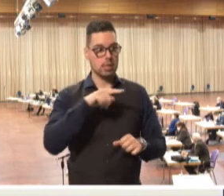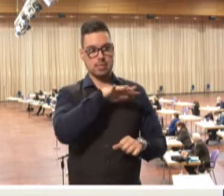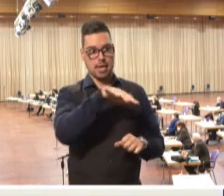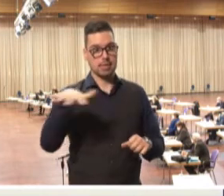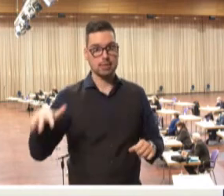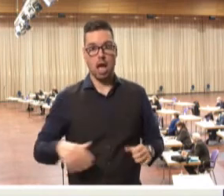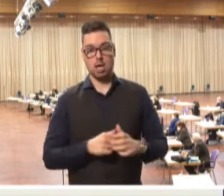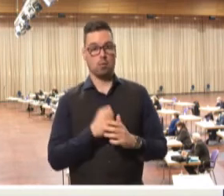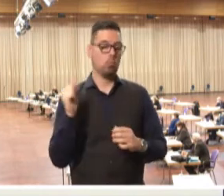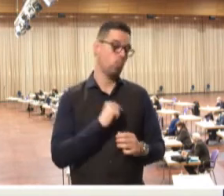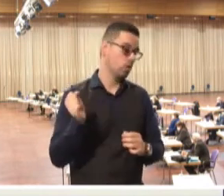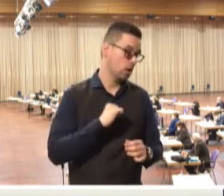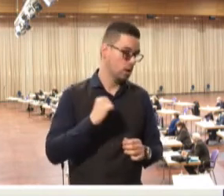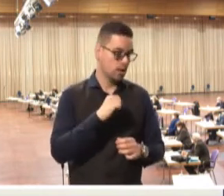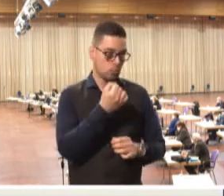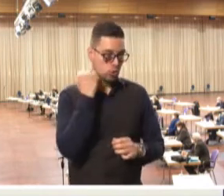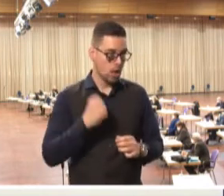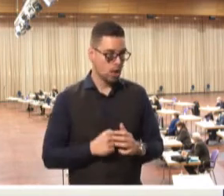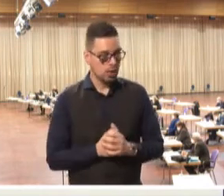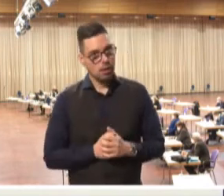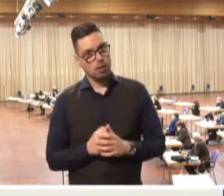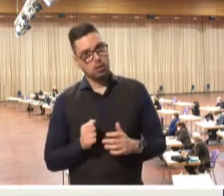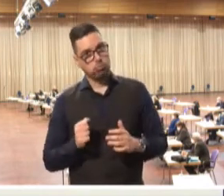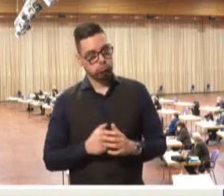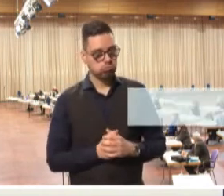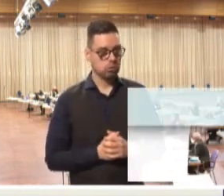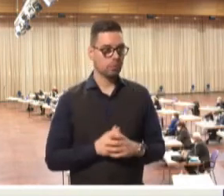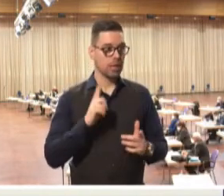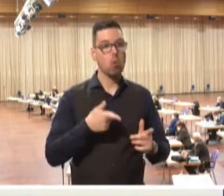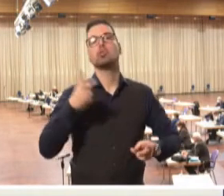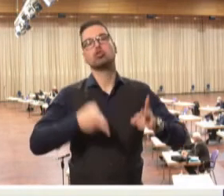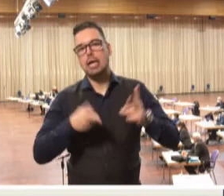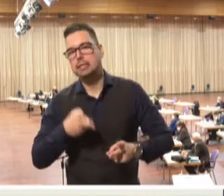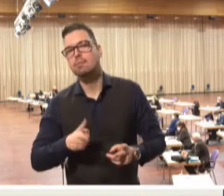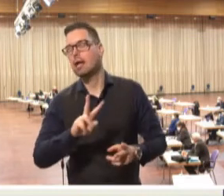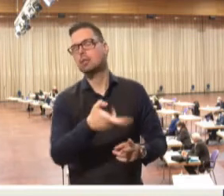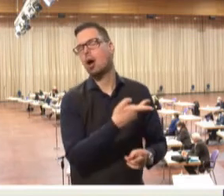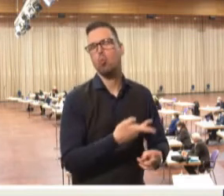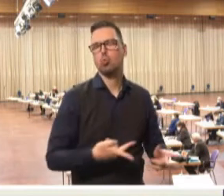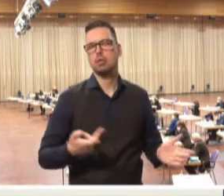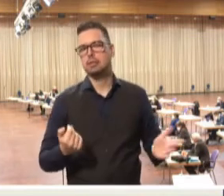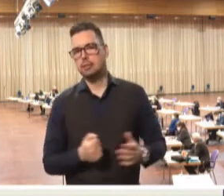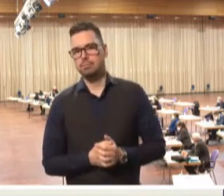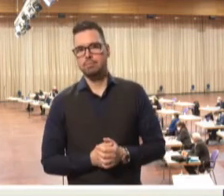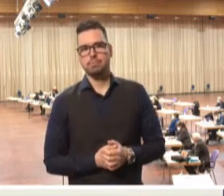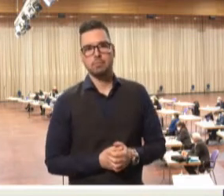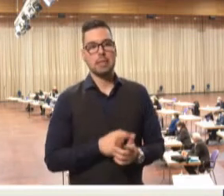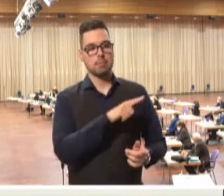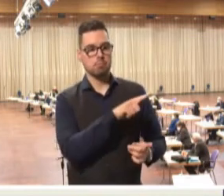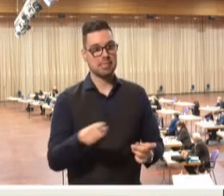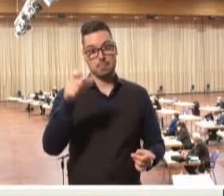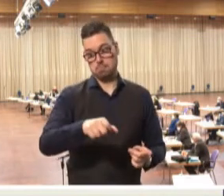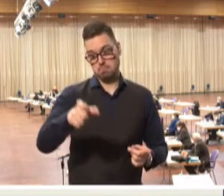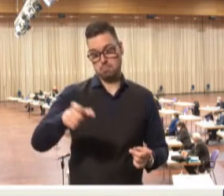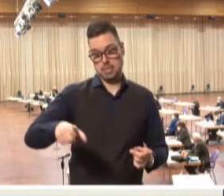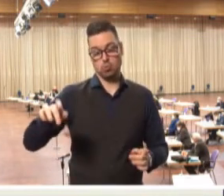in solchen Fällen. Bis hin zu den, auch die Staatsanwaltschaft, die zählen ja zu den Ermittlungen dazu, bis hin zu den Personen,